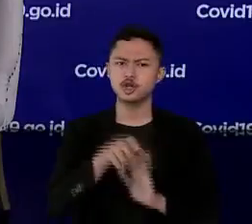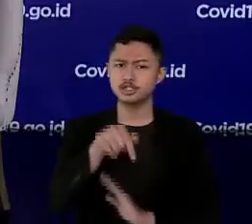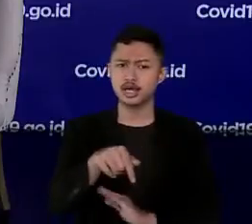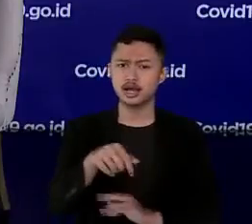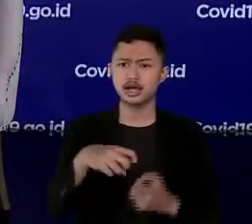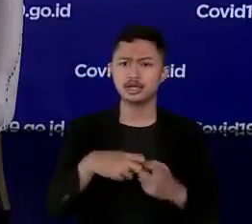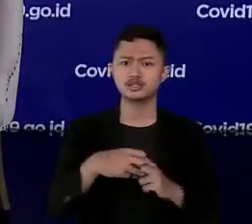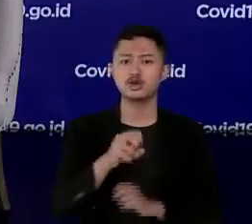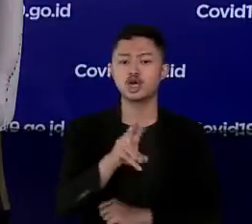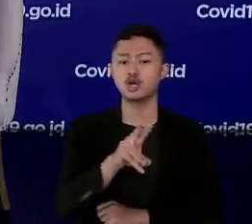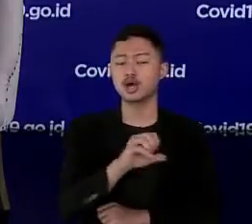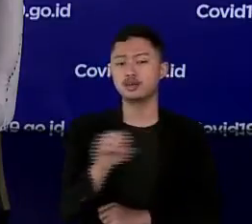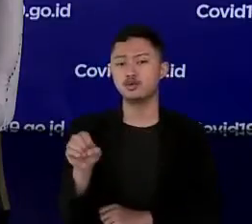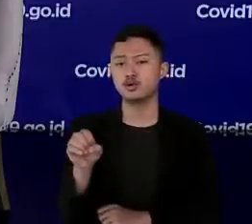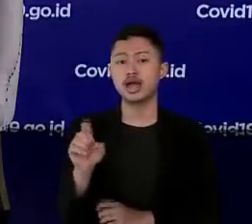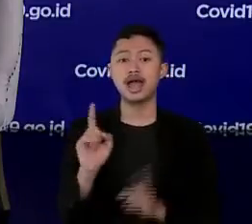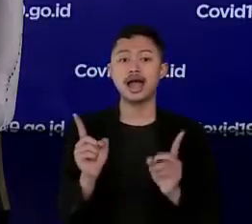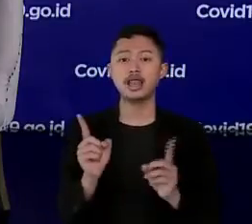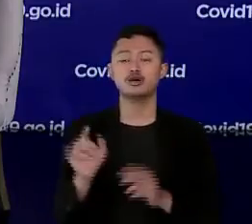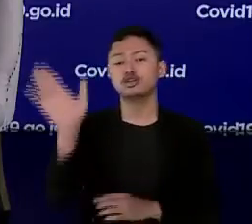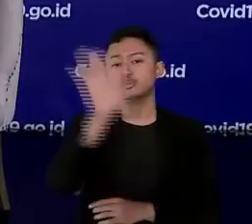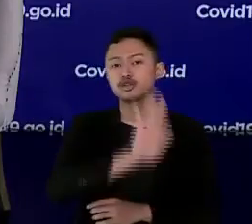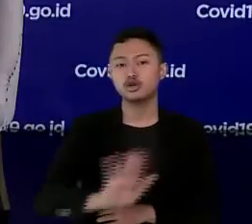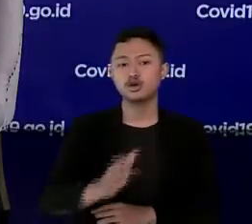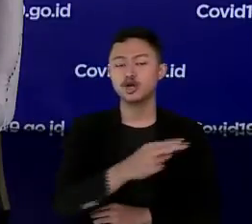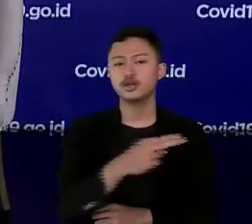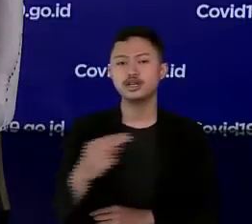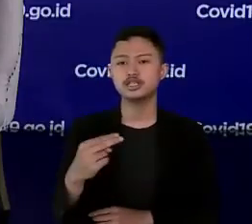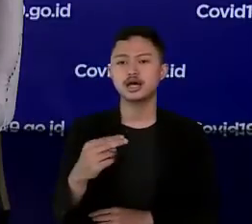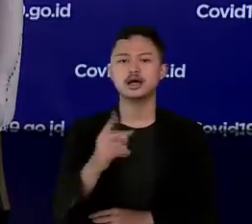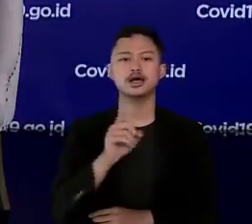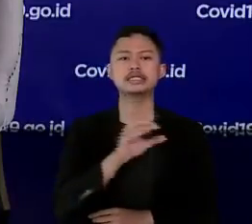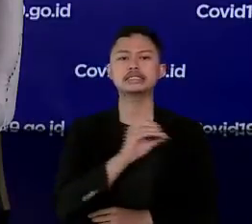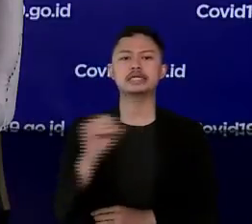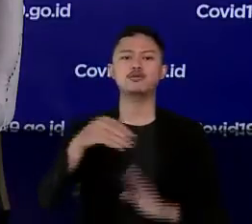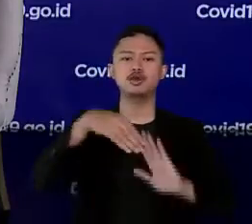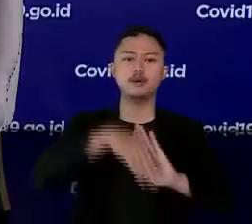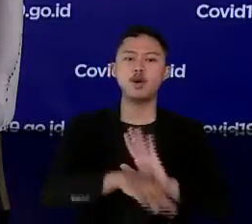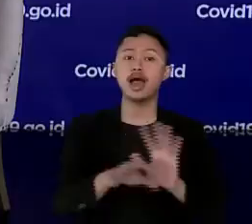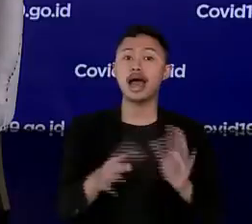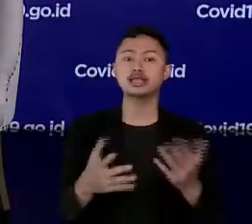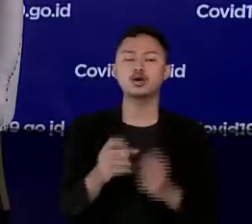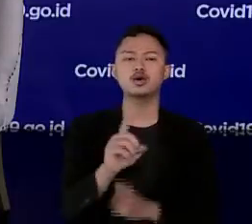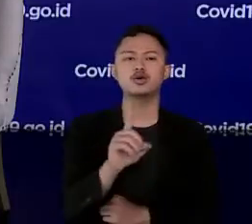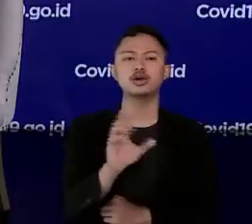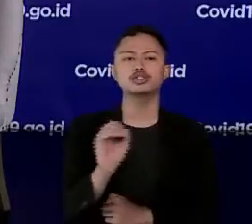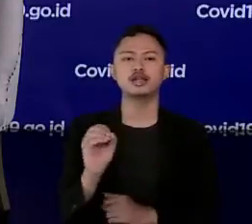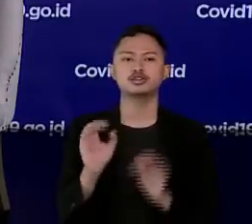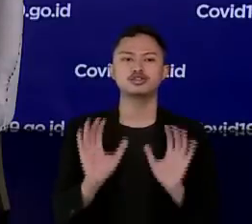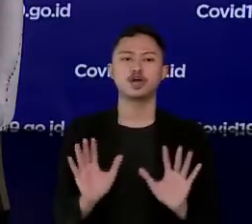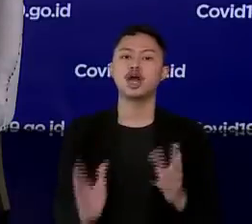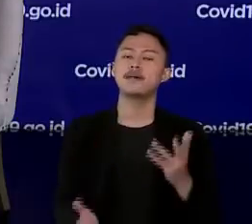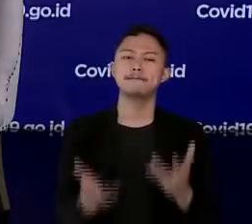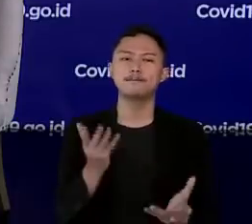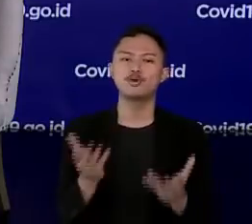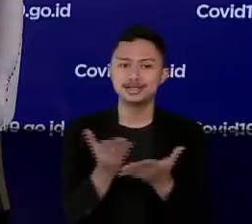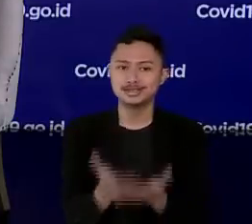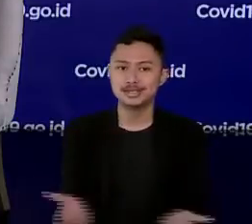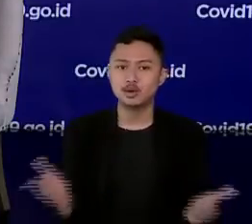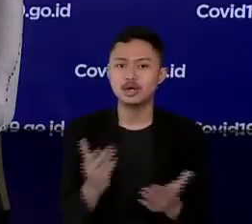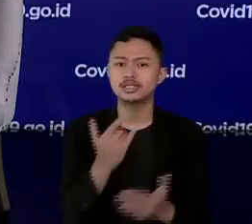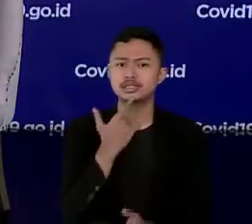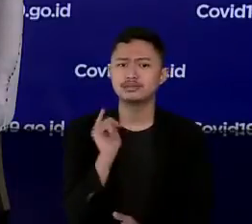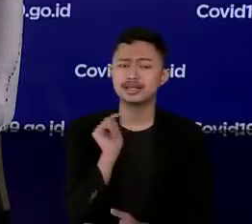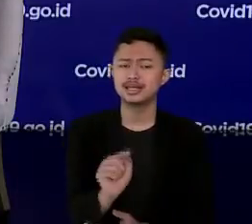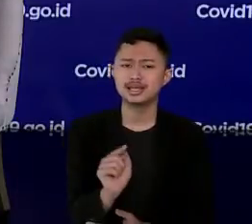2000-an kau bisa ke depannya seluruh Indonesia dibawah seribu atau bahkan dibawah 100 sehingga mungkin dalam kondisi begitu